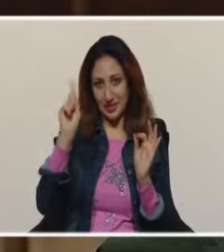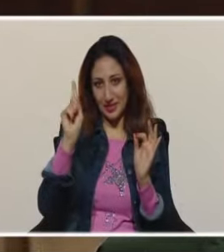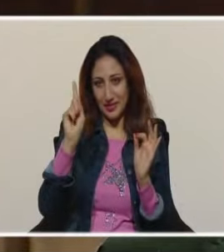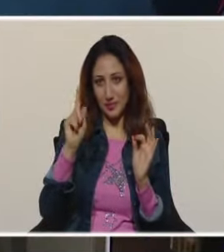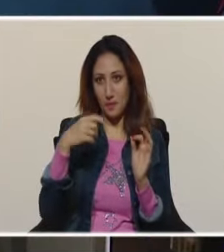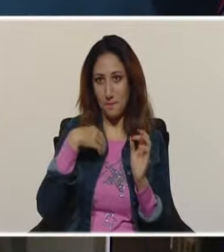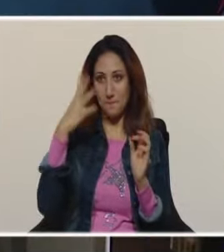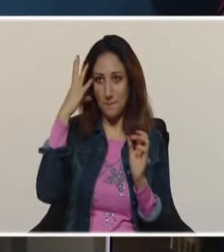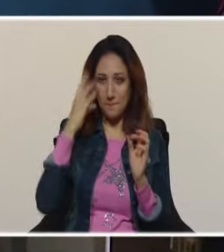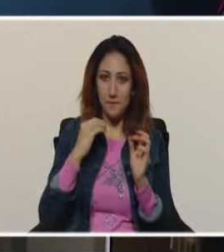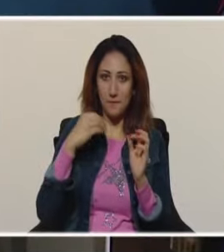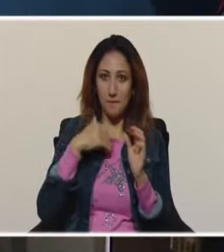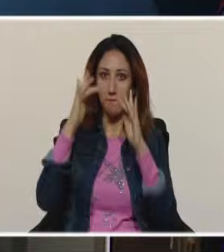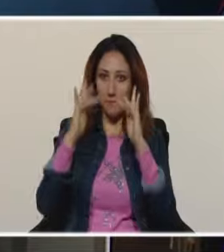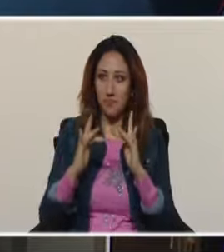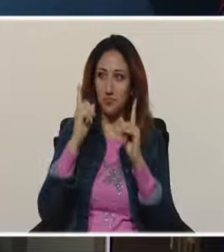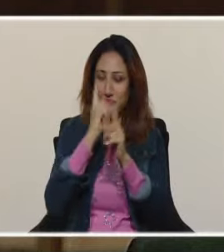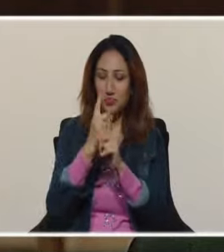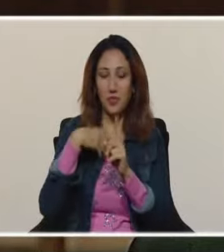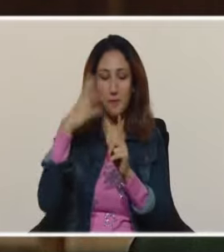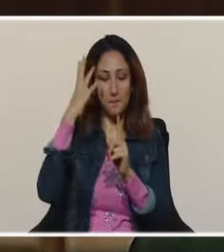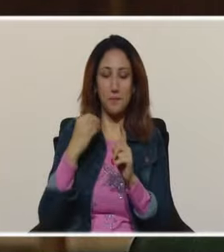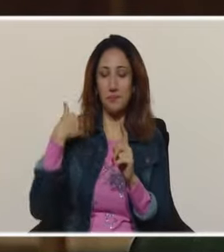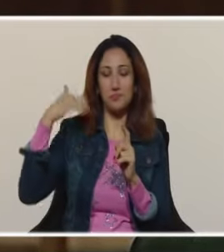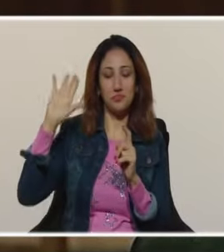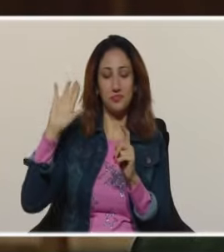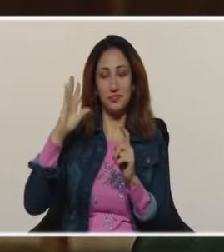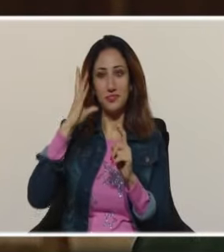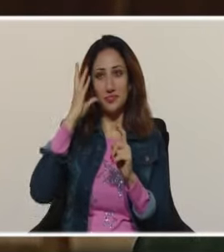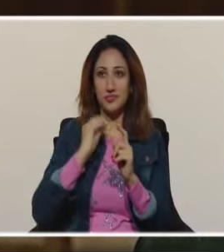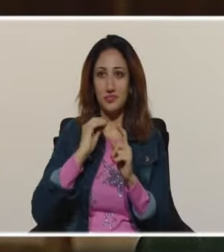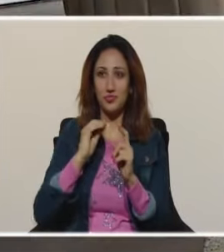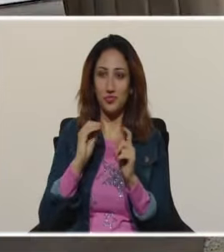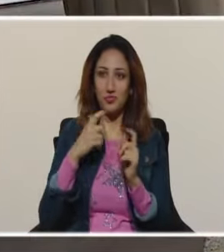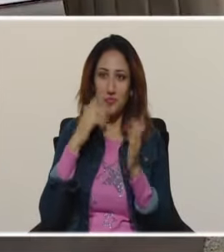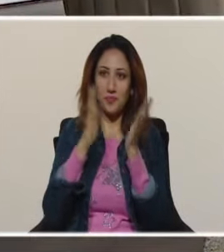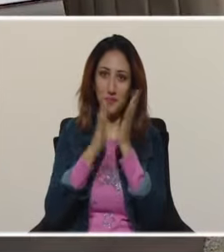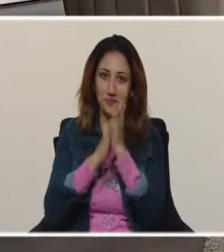شرف كبير لينا ان احنا قاعدين قدام حضرتك. جدا جدا. بتفرج على حضرتك. انا بحب